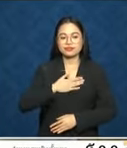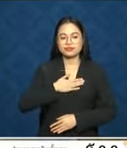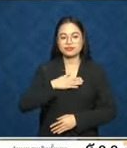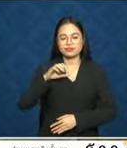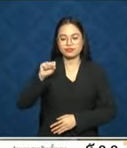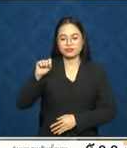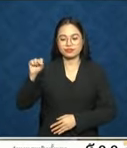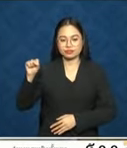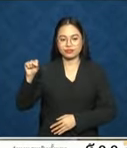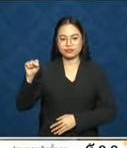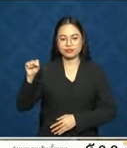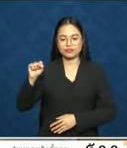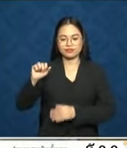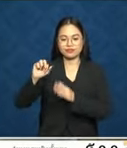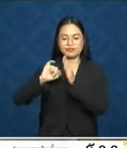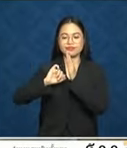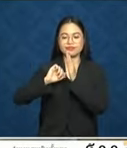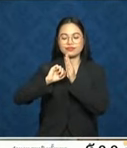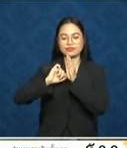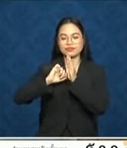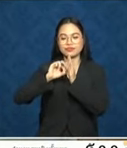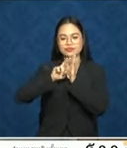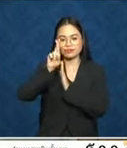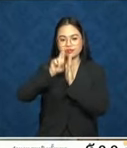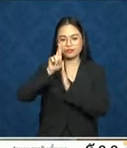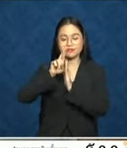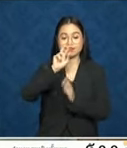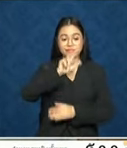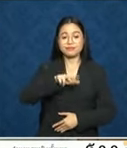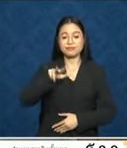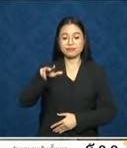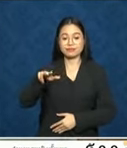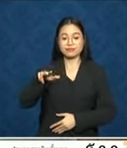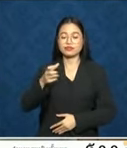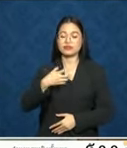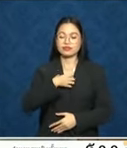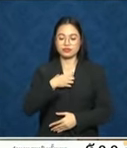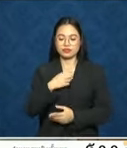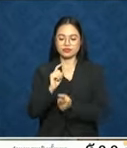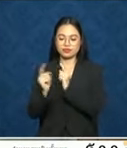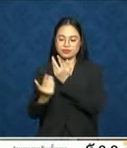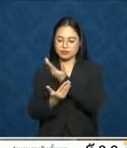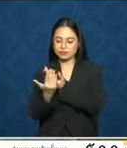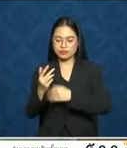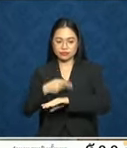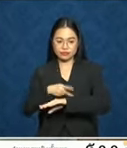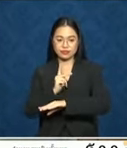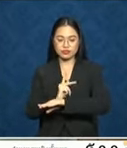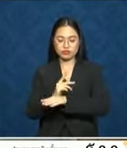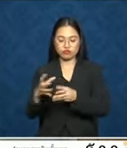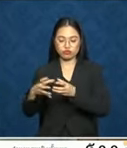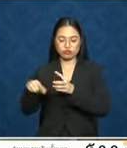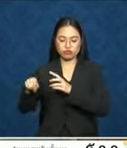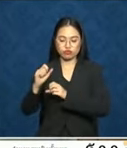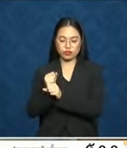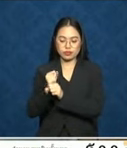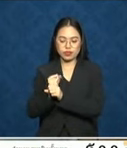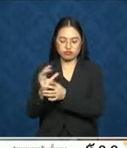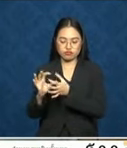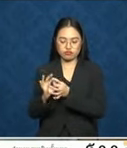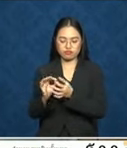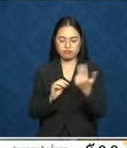าผู้แทนราษฎรเชียงรายเขต5พรรคเพื่อไทยครับวันนี้ผมมีเรื่องหารือท่านประธานผ่านไปยังหน่วยงานที่เกี่ยวข้องอยู่3